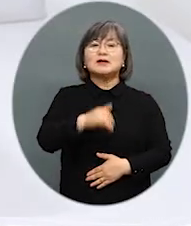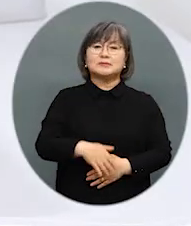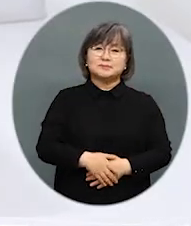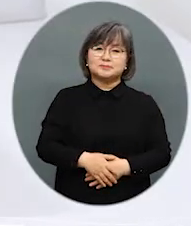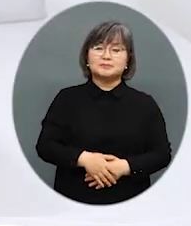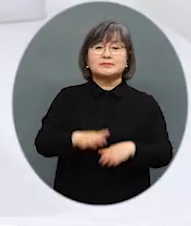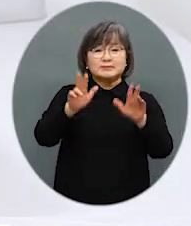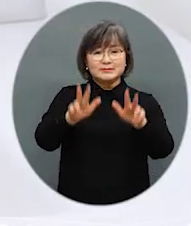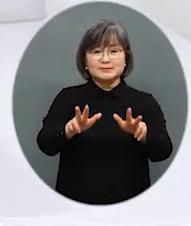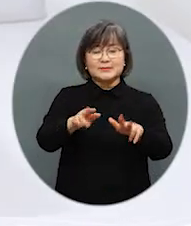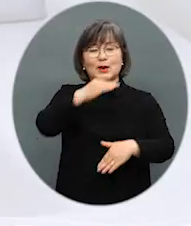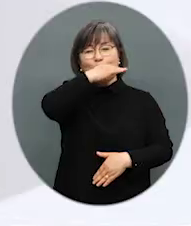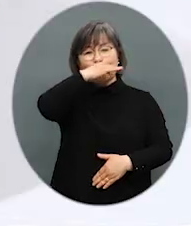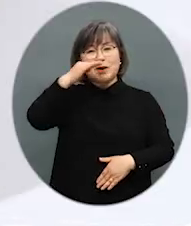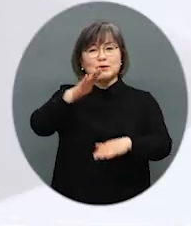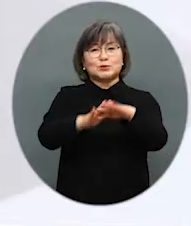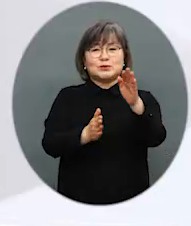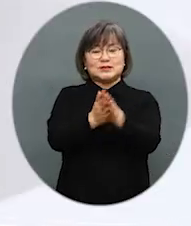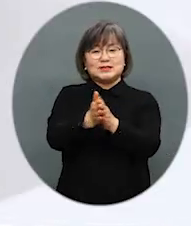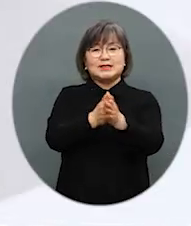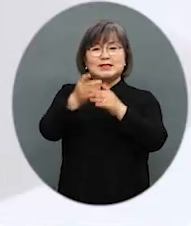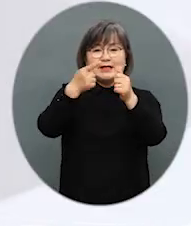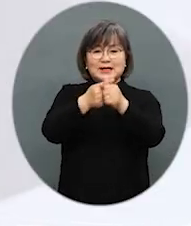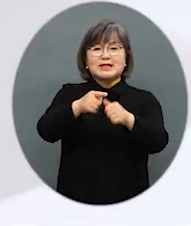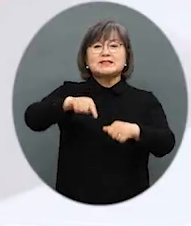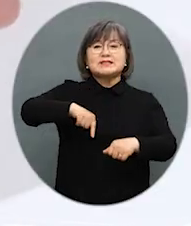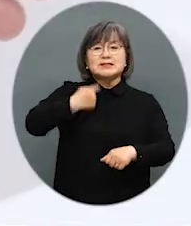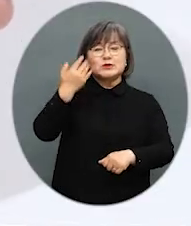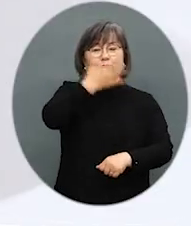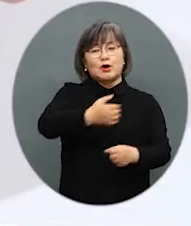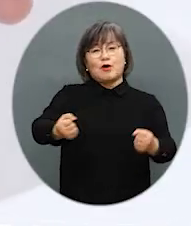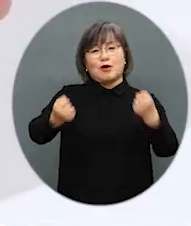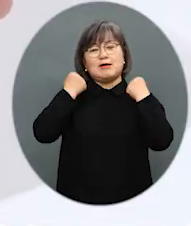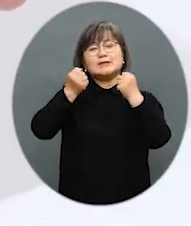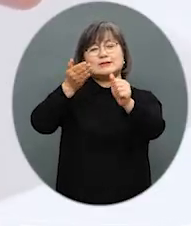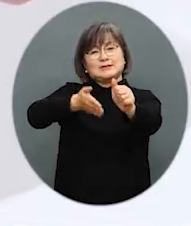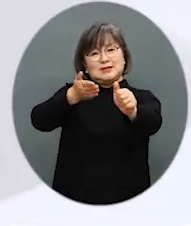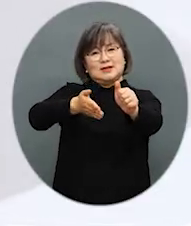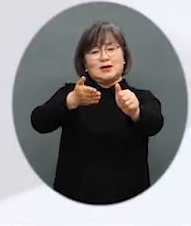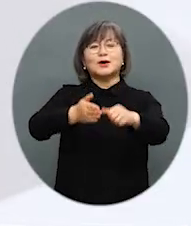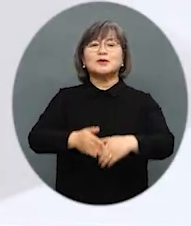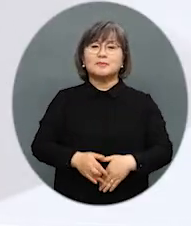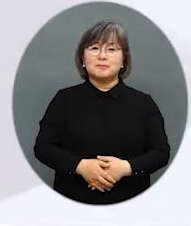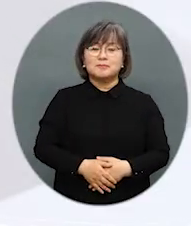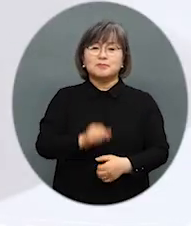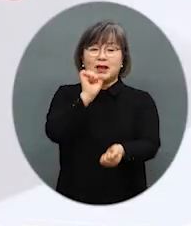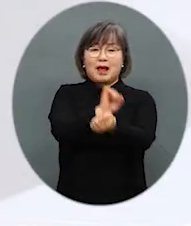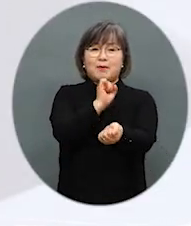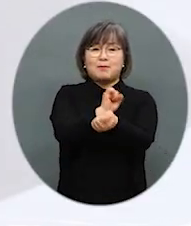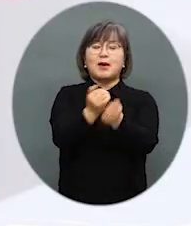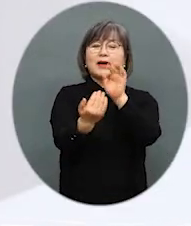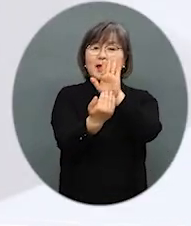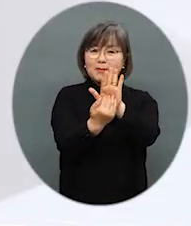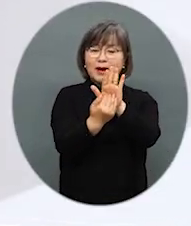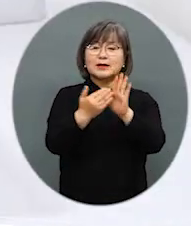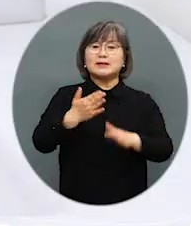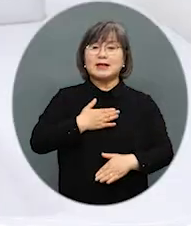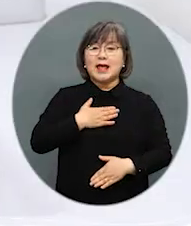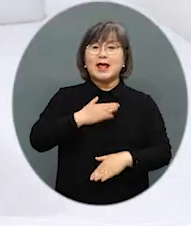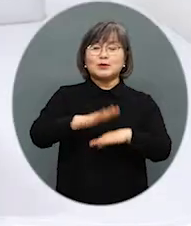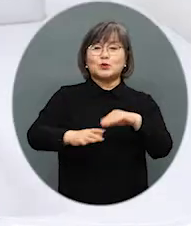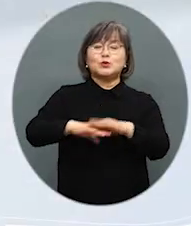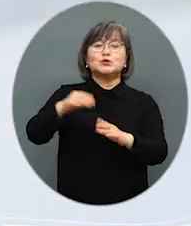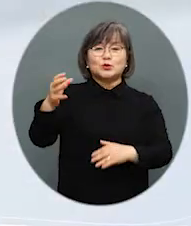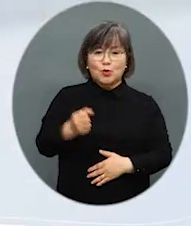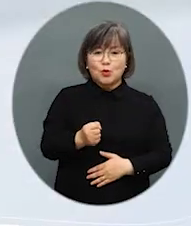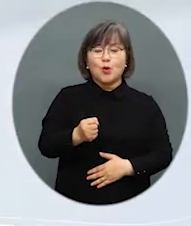있습니다. 이제 올바른 손 씻기 6단계로 스스로의 건강을 지키세요. 감염병 예방은